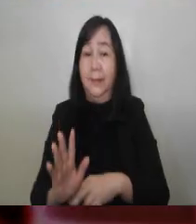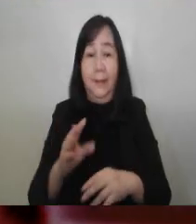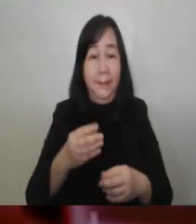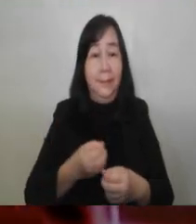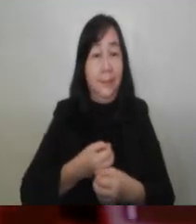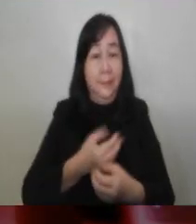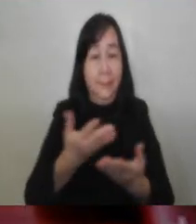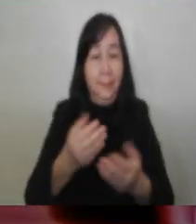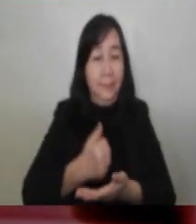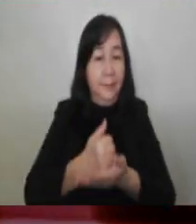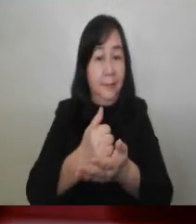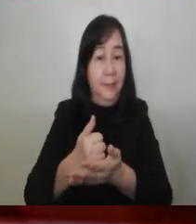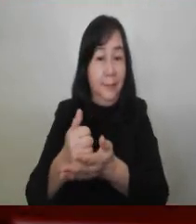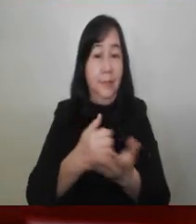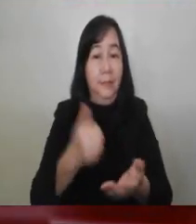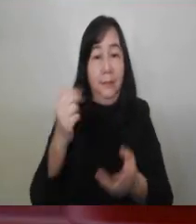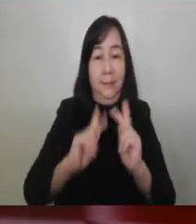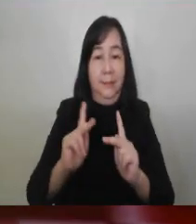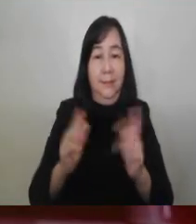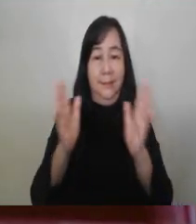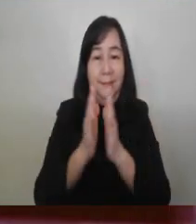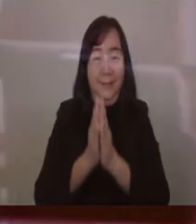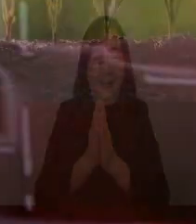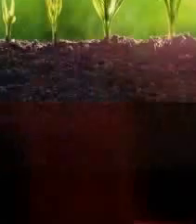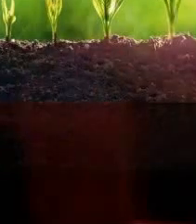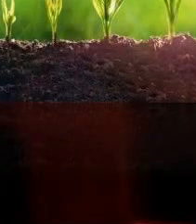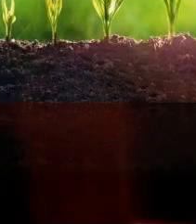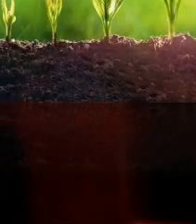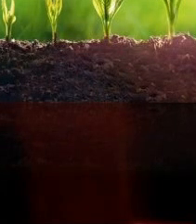sa pagtitiwala sa Kanya at sa pagbibigay ng sarili para sa iba. Amen.